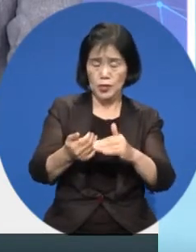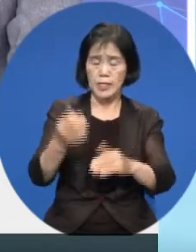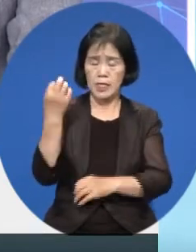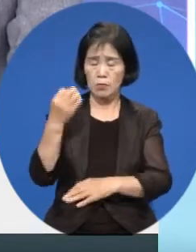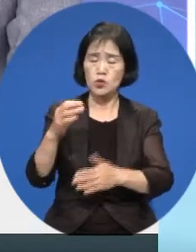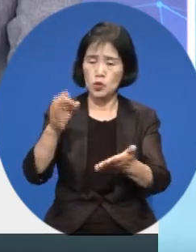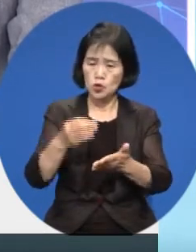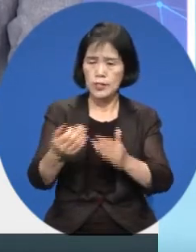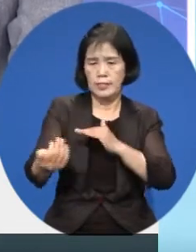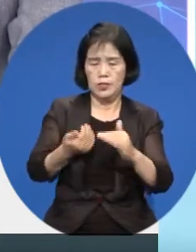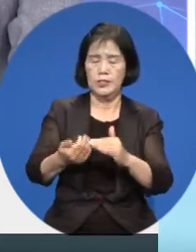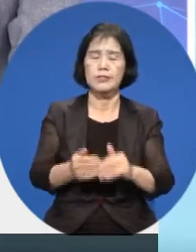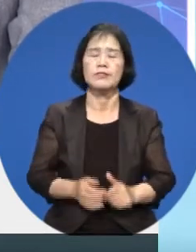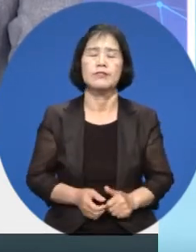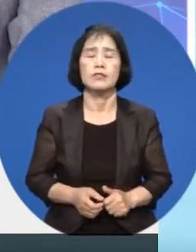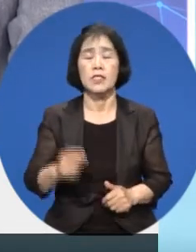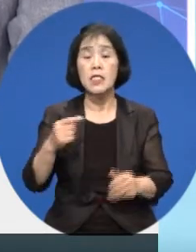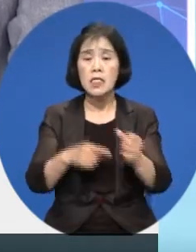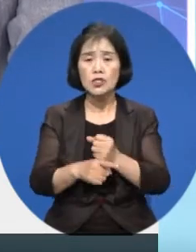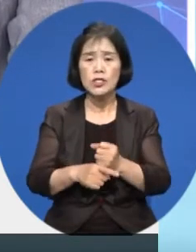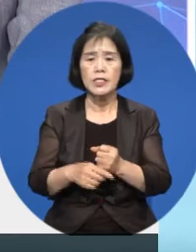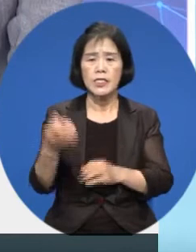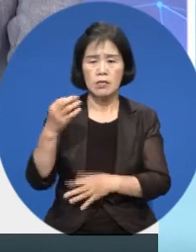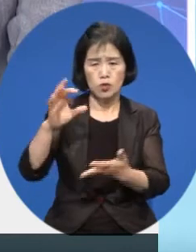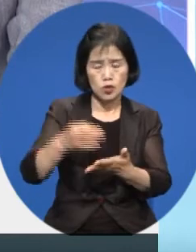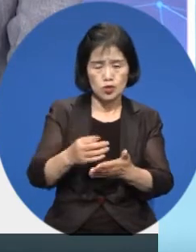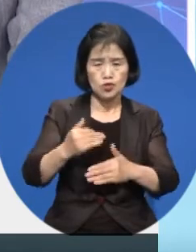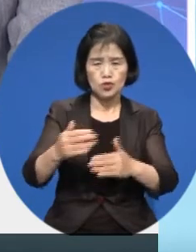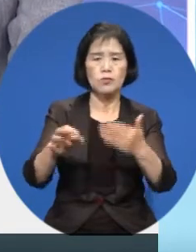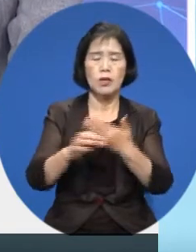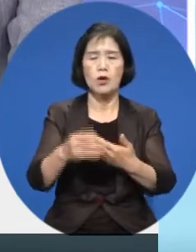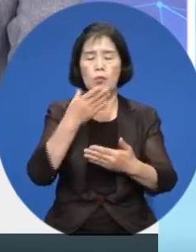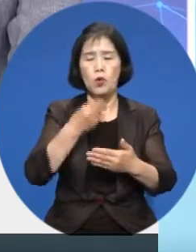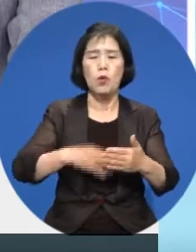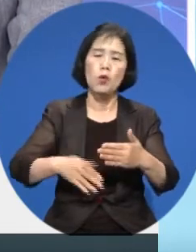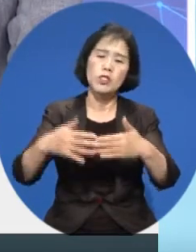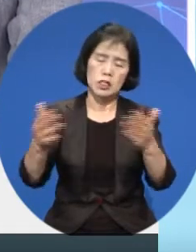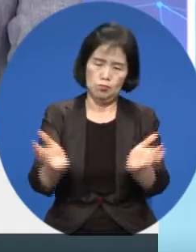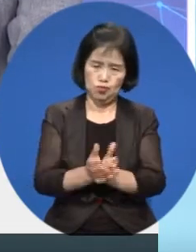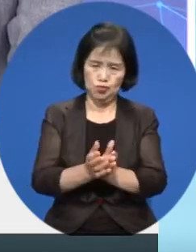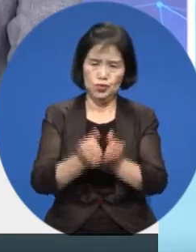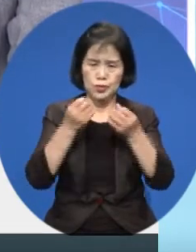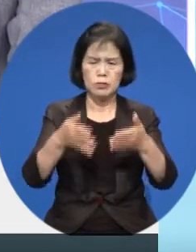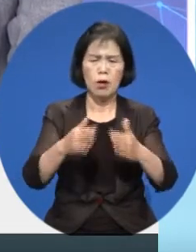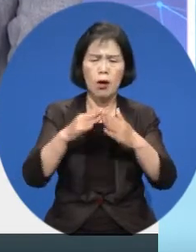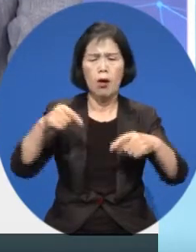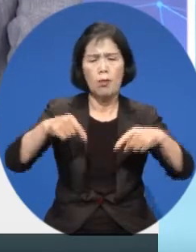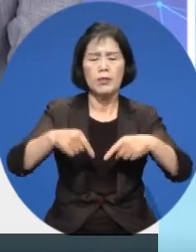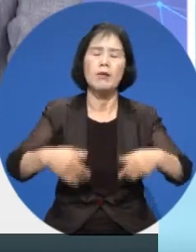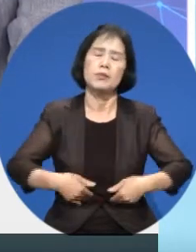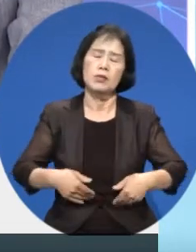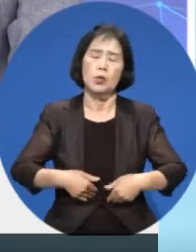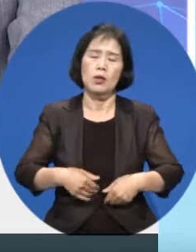해주시면 될것 같고요 그 이유는 예술인 기본소득을 추진하려면 부근 복지부와 사회보장 제도 신설 협의를 거쳐야 합니다 그 기간이